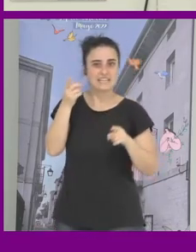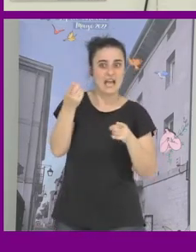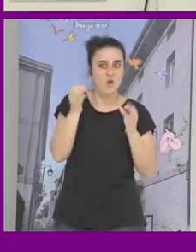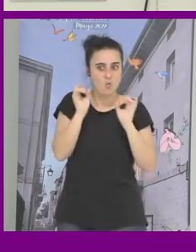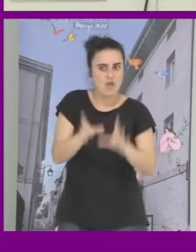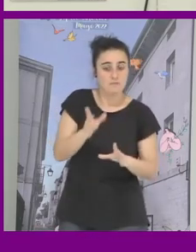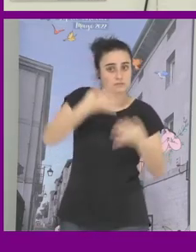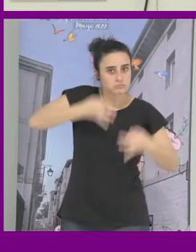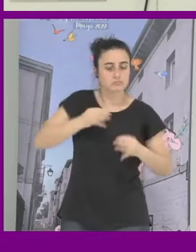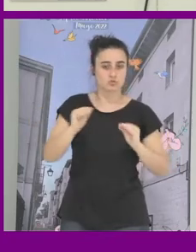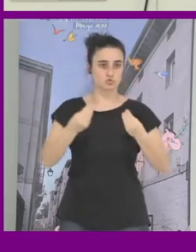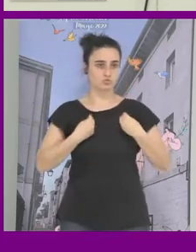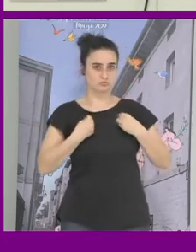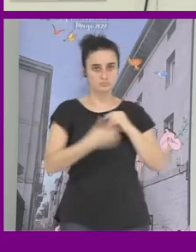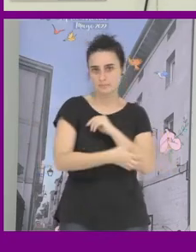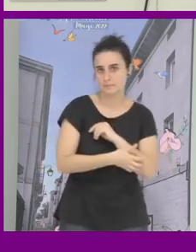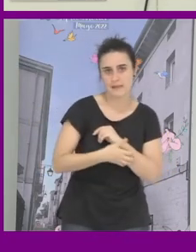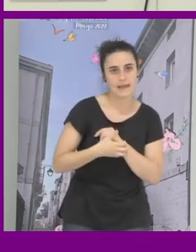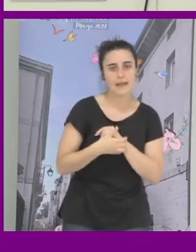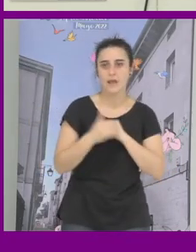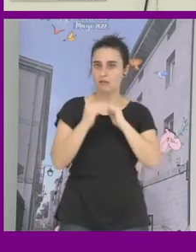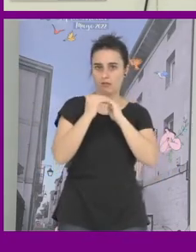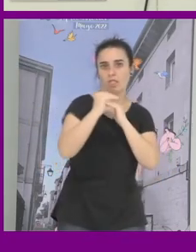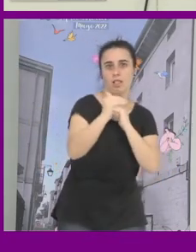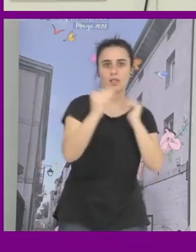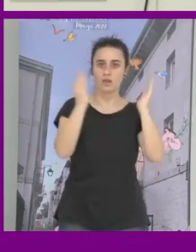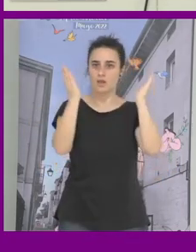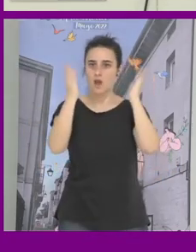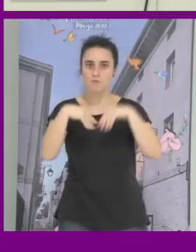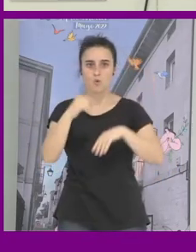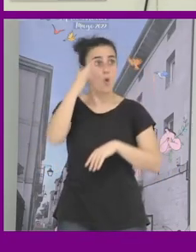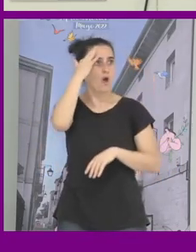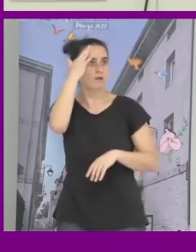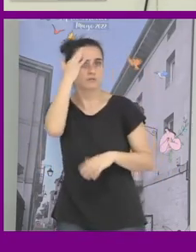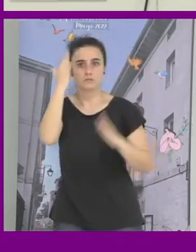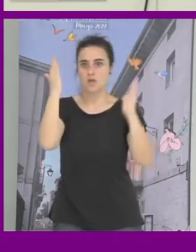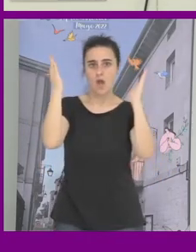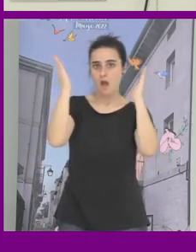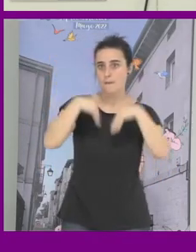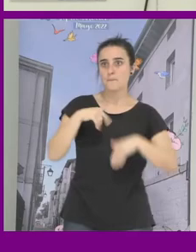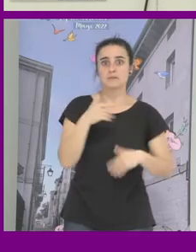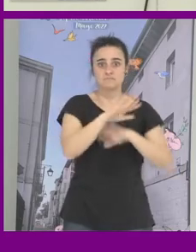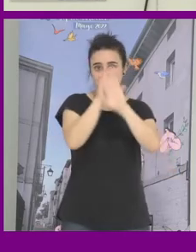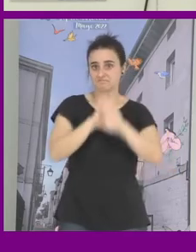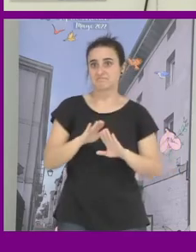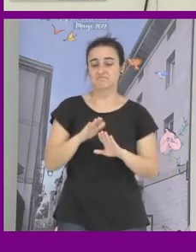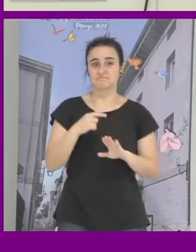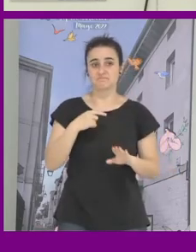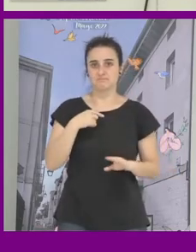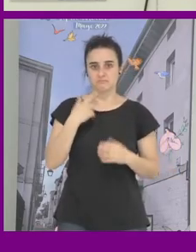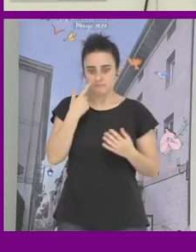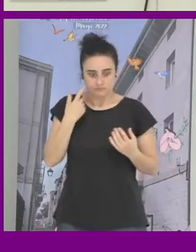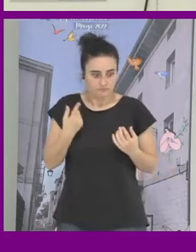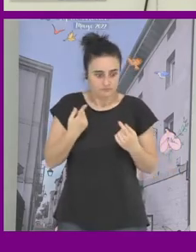bizitzak prekarioak direlako, ez egonkorrak direlako edo ez daukatelako ilusio hori edo grina hori, ba, azkenean ikusten dugu gure